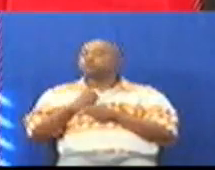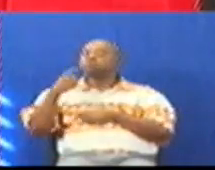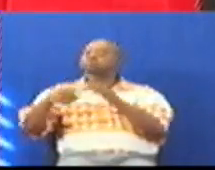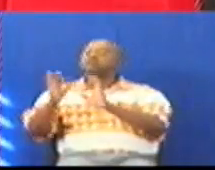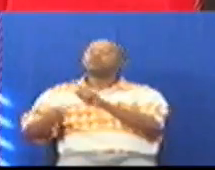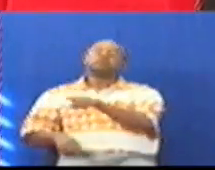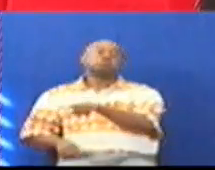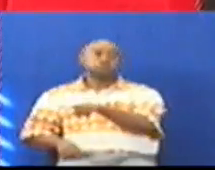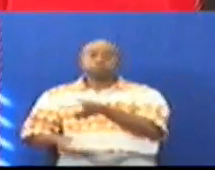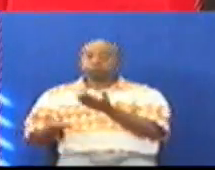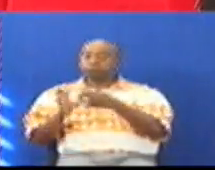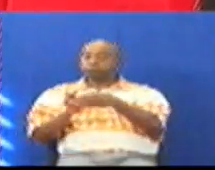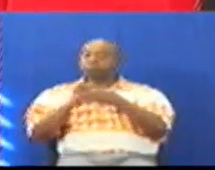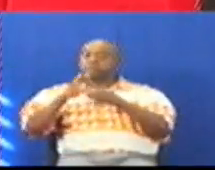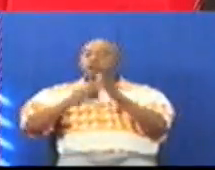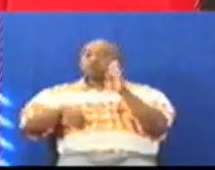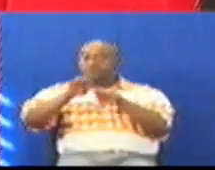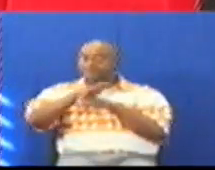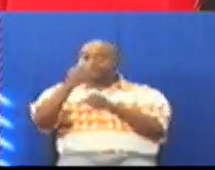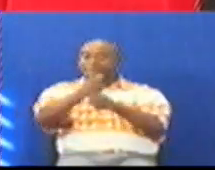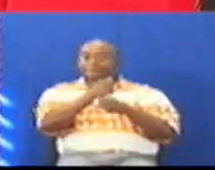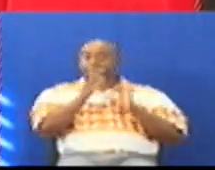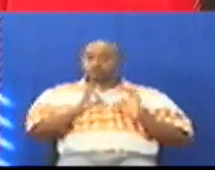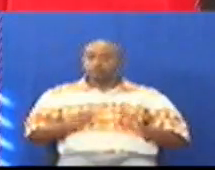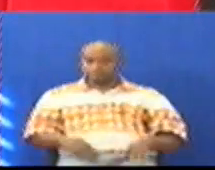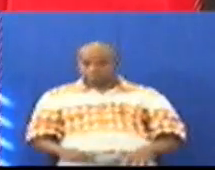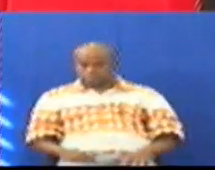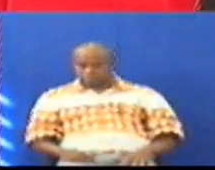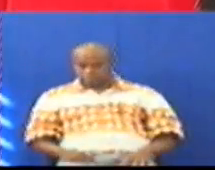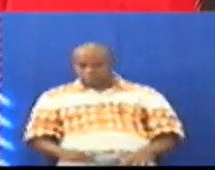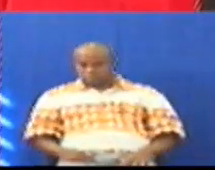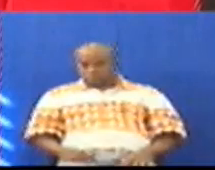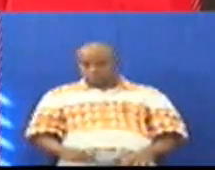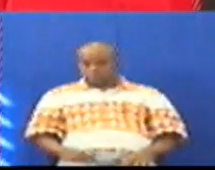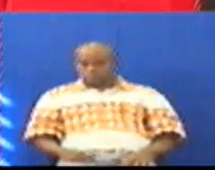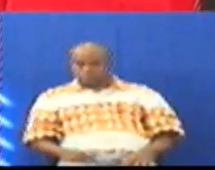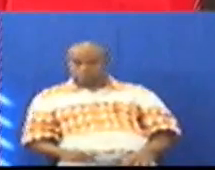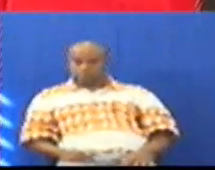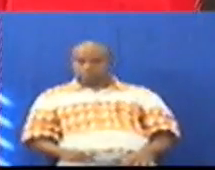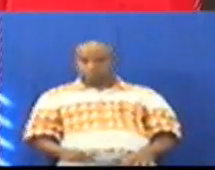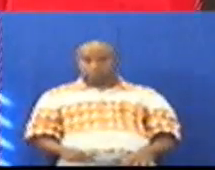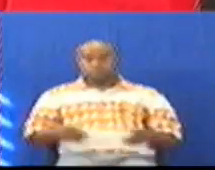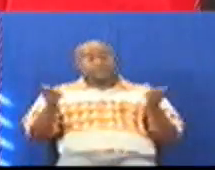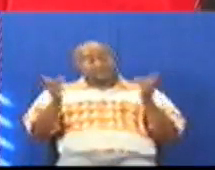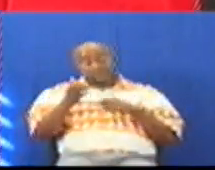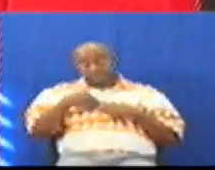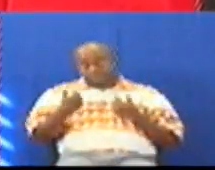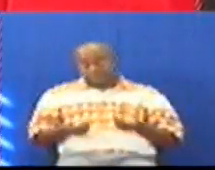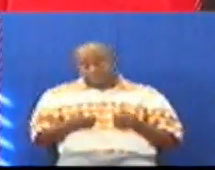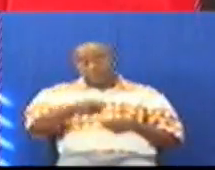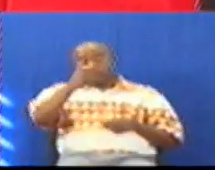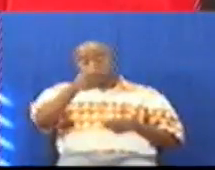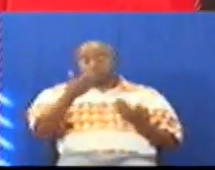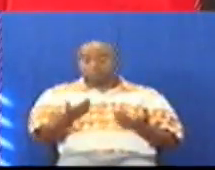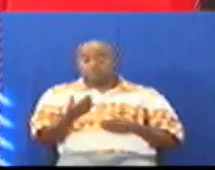viti ambao wanafanya kazi nzuri. Lakini mpongeze Mheshimiwa Waziri wa Wizara hii Captain Kichika, George